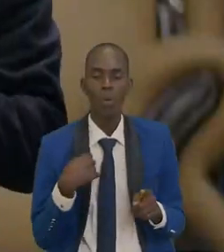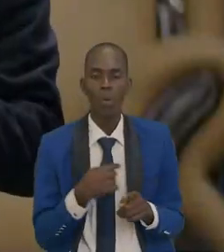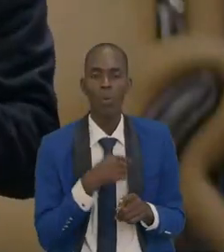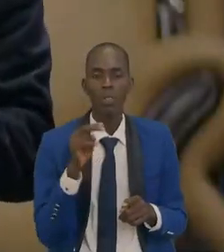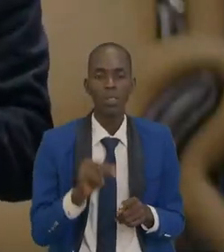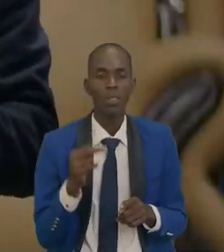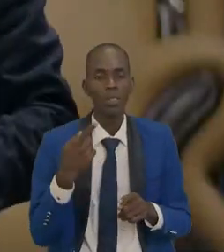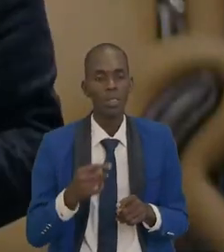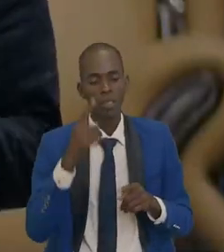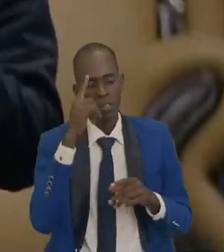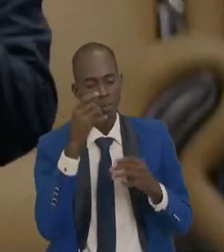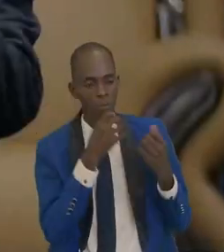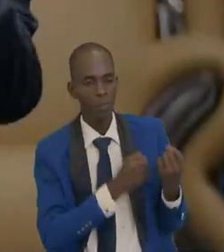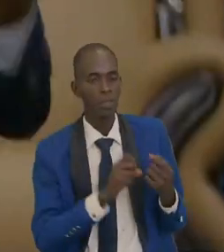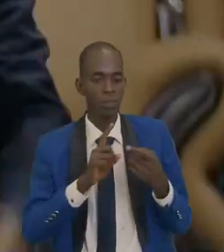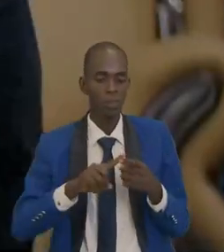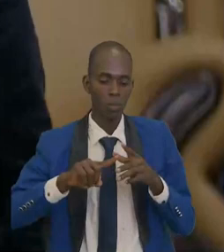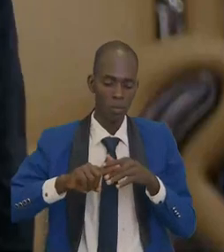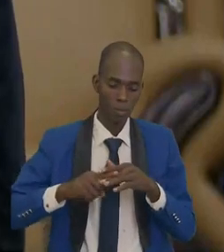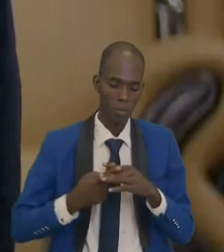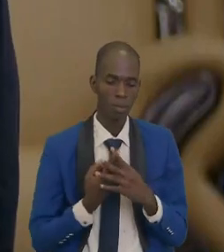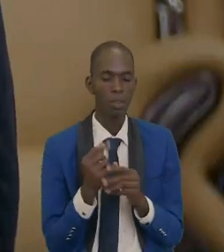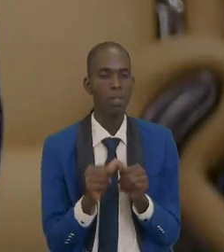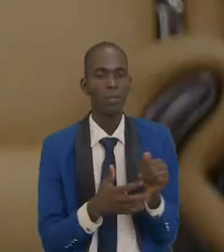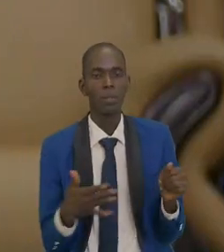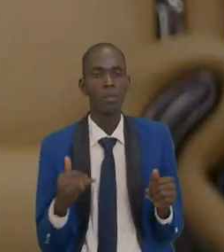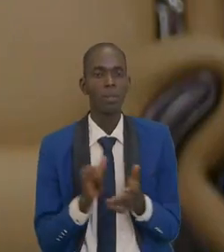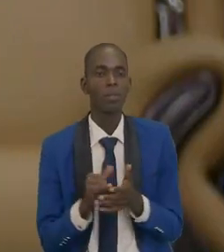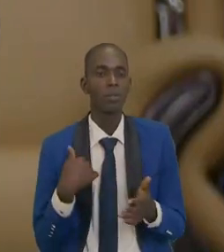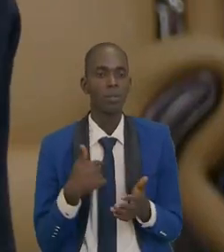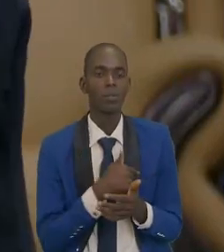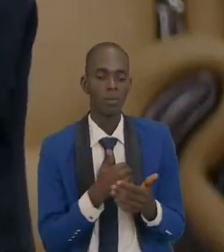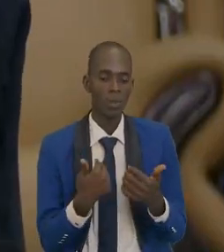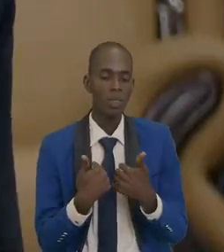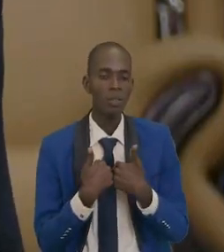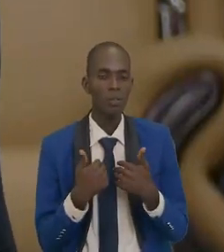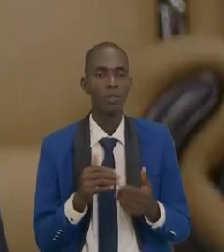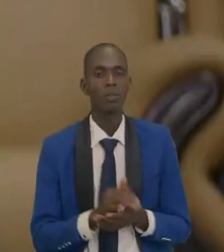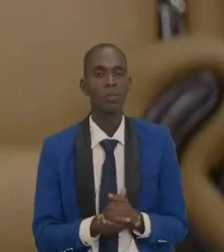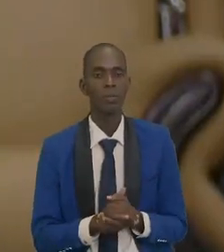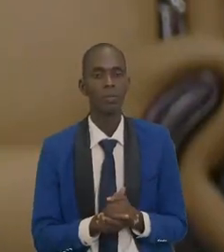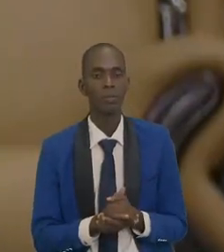besoin de la foi pour activer tout ce que nous avons.